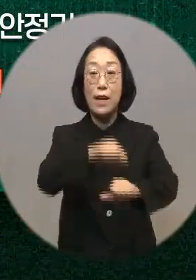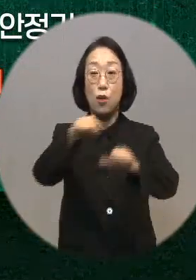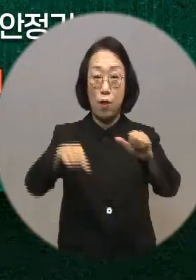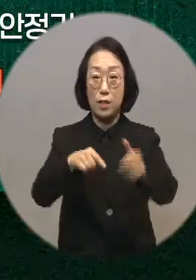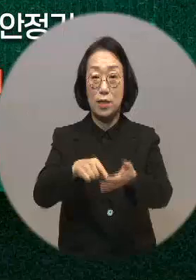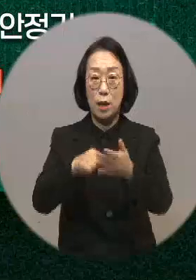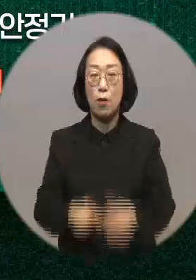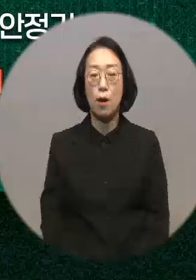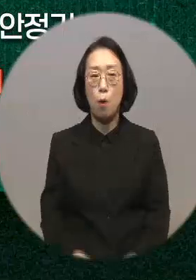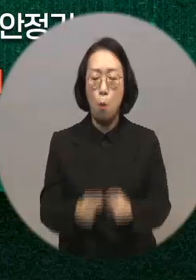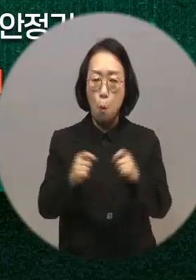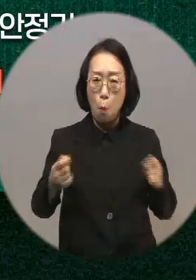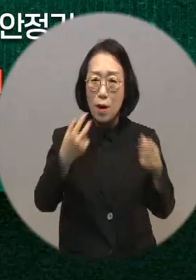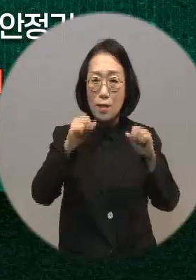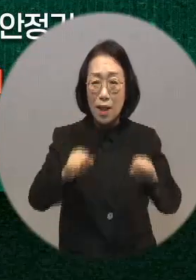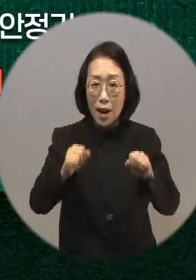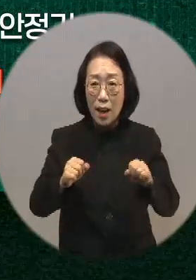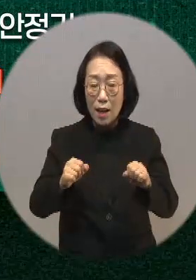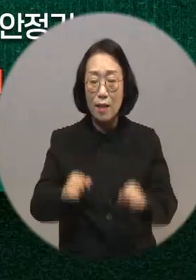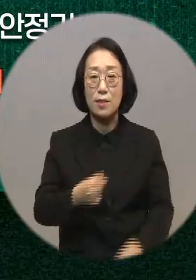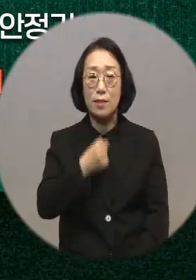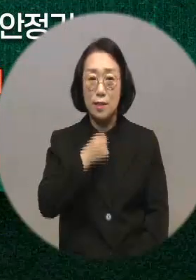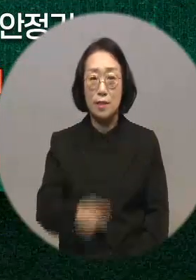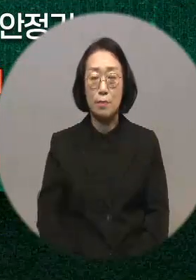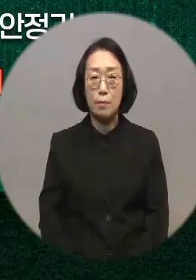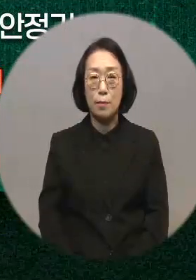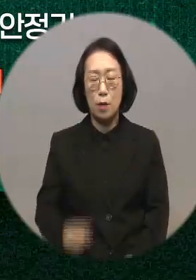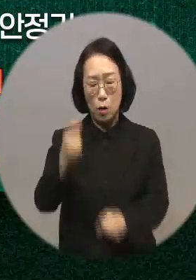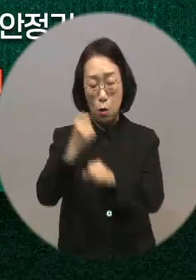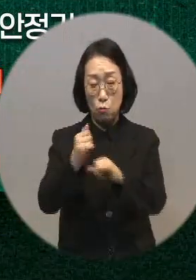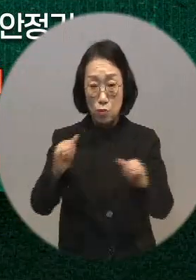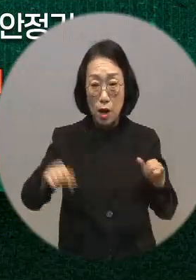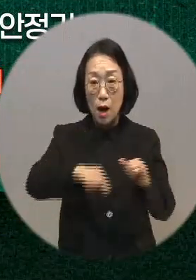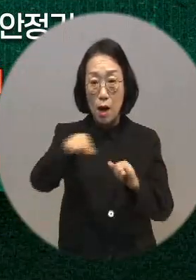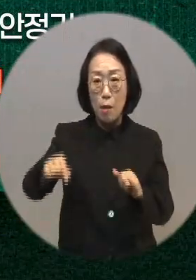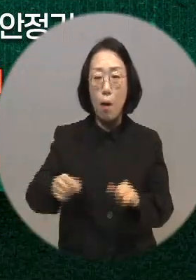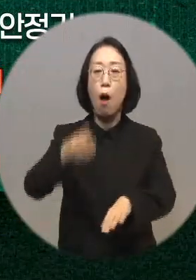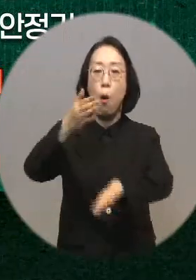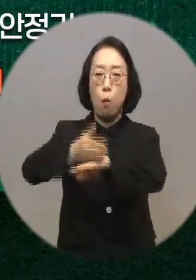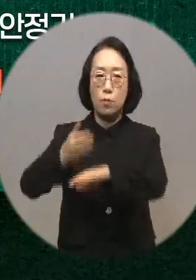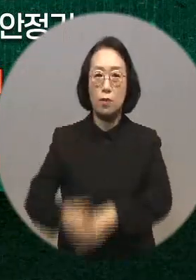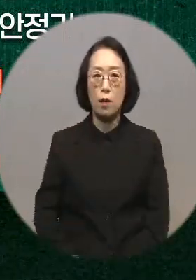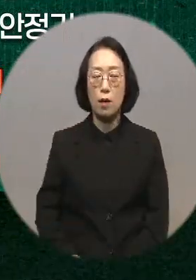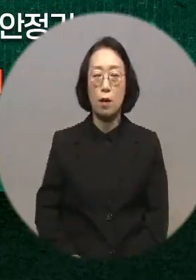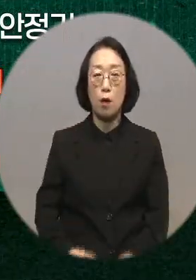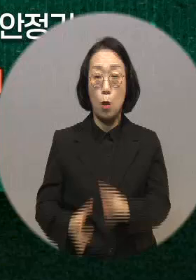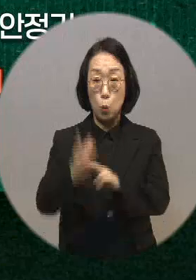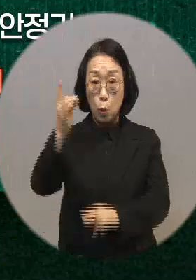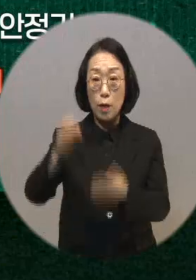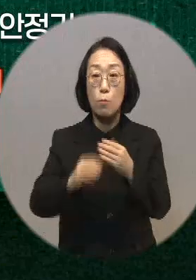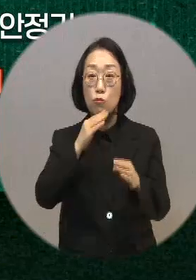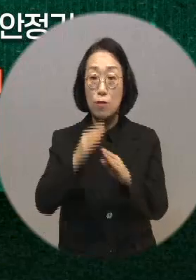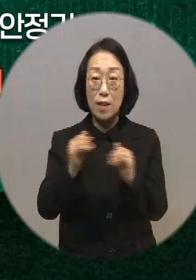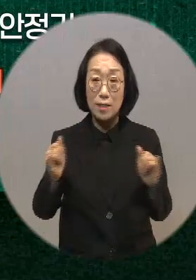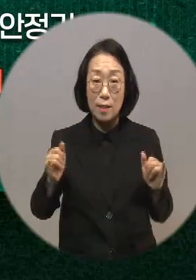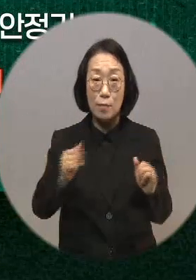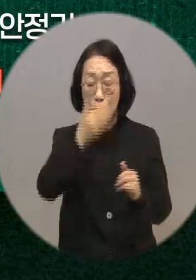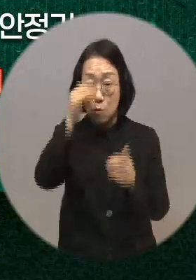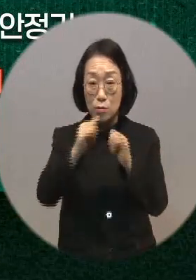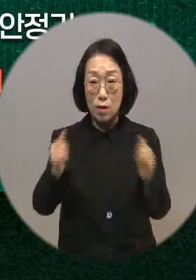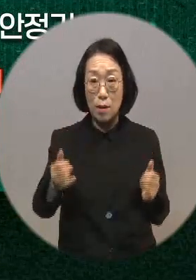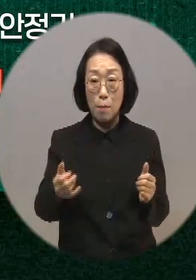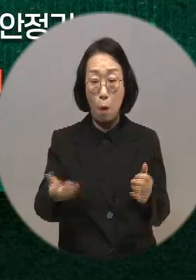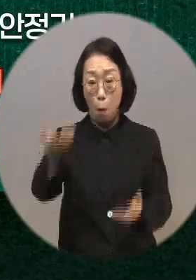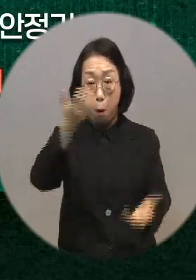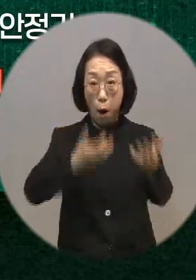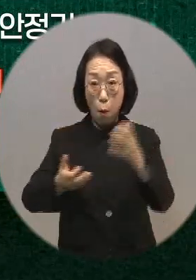그렇게 불로장생을 하겠다는 게 사실 고고학자는 참 고마워요. 통일하면 북한의 젊은 세대를 수혈해서 전체가 젊어질 거다라고